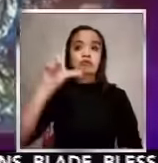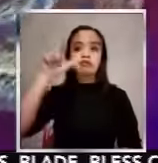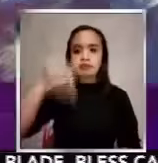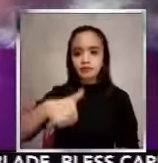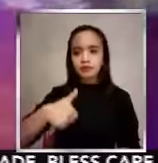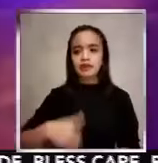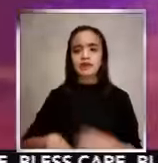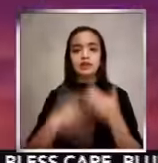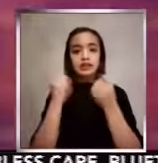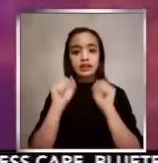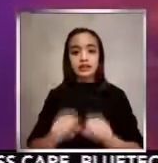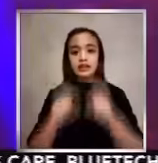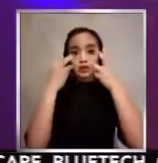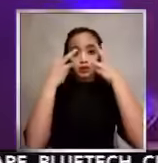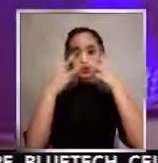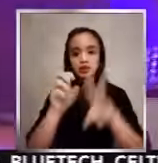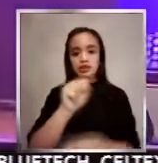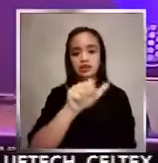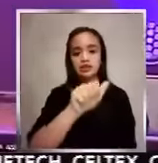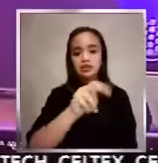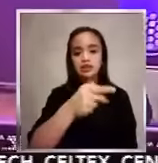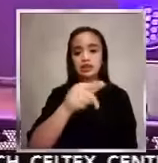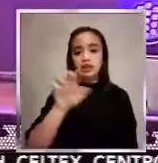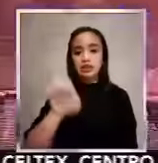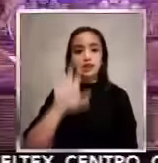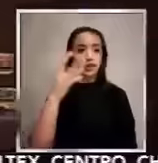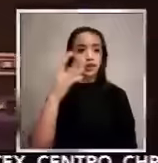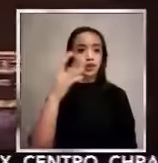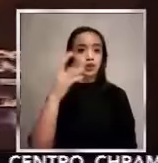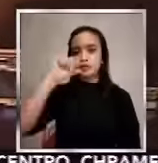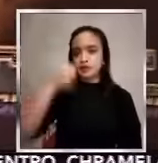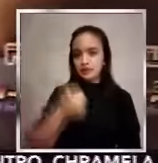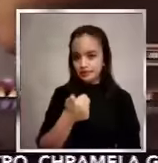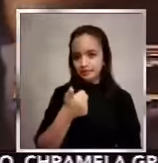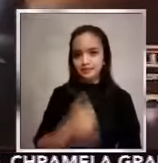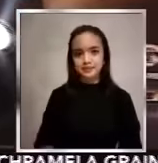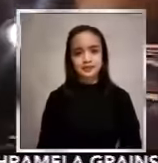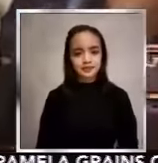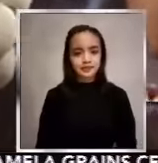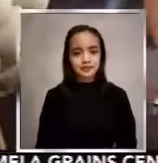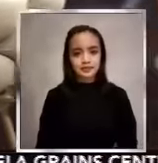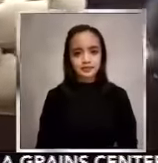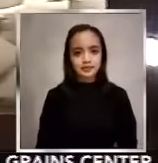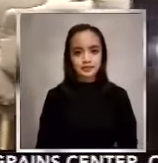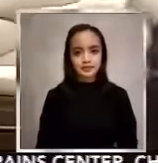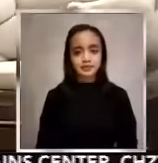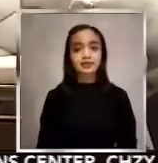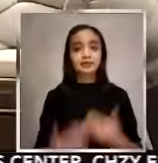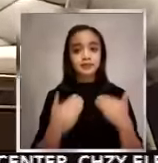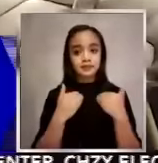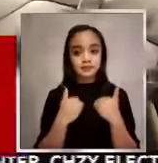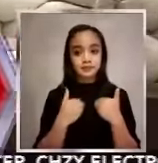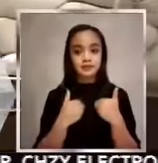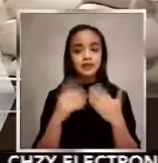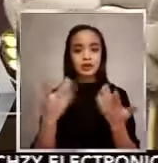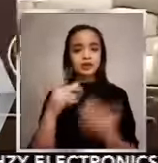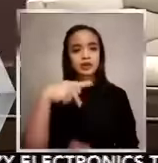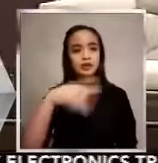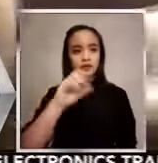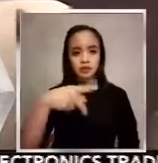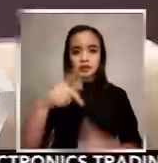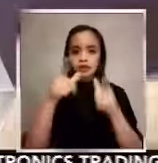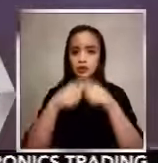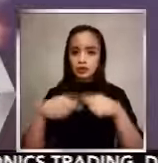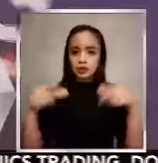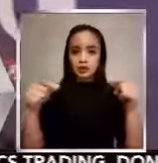chronical sangre sa allout sundays bukas mainit ding sinalubong sa Manila popcon ang Japanese One Piece star na si